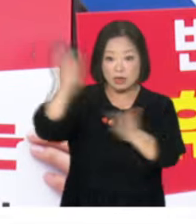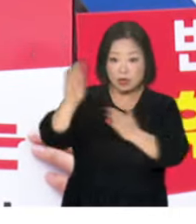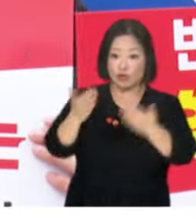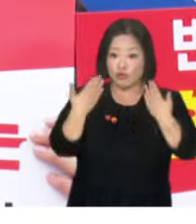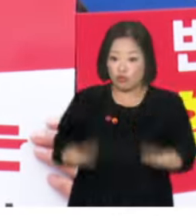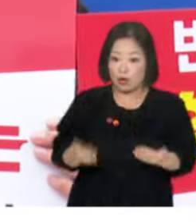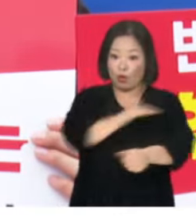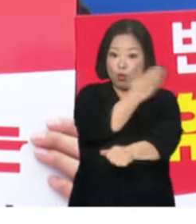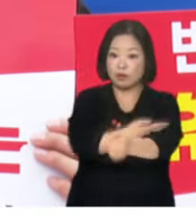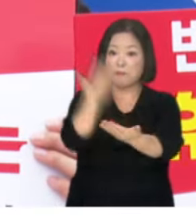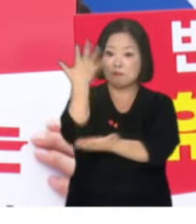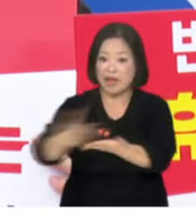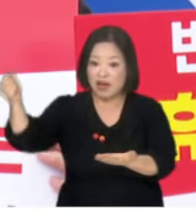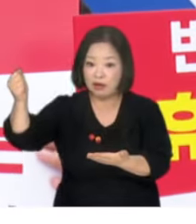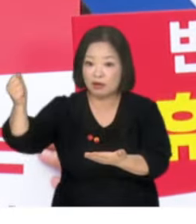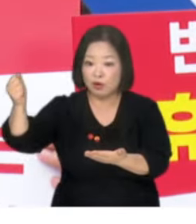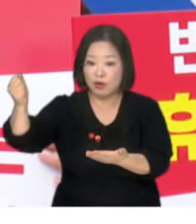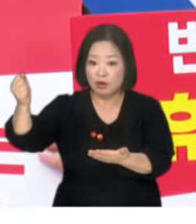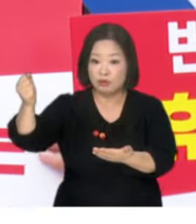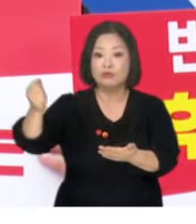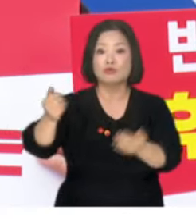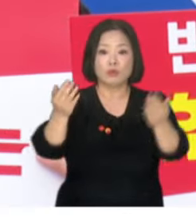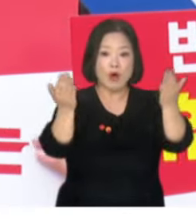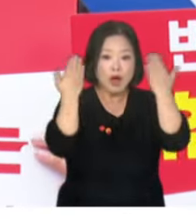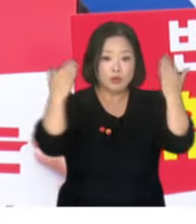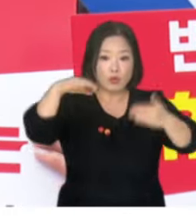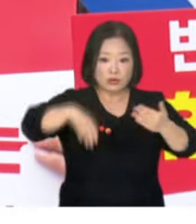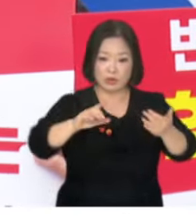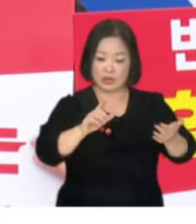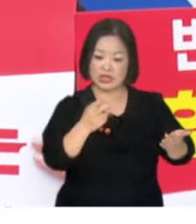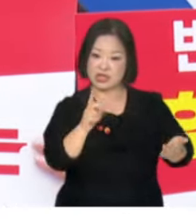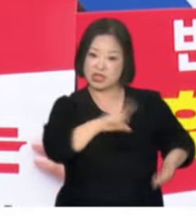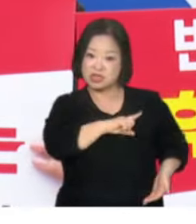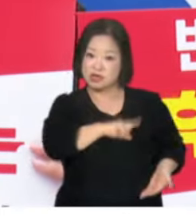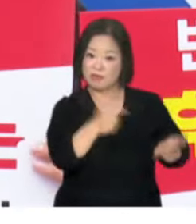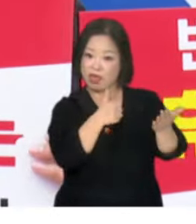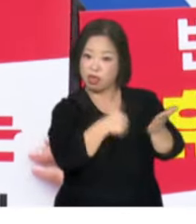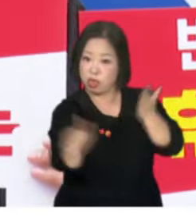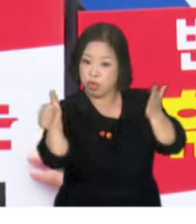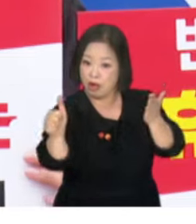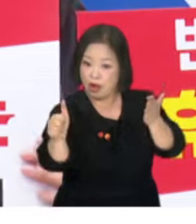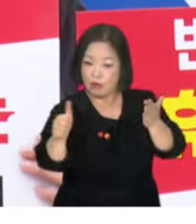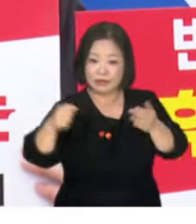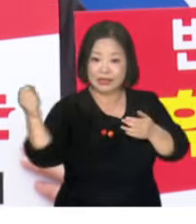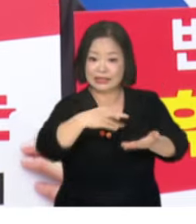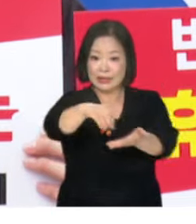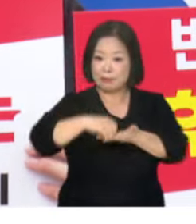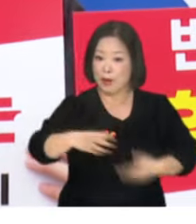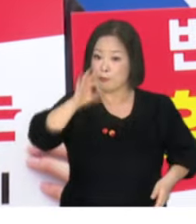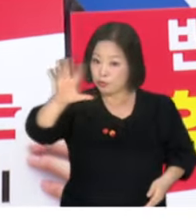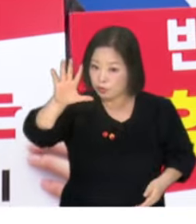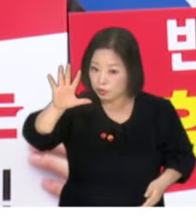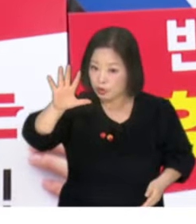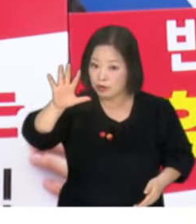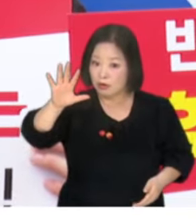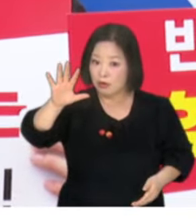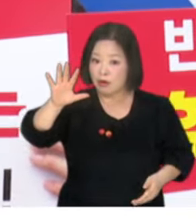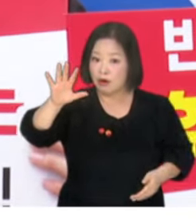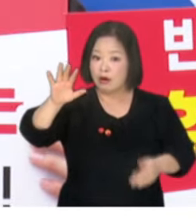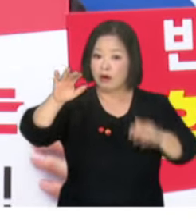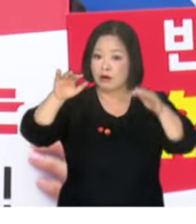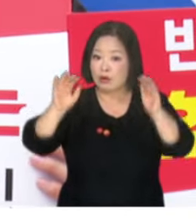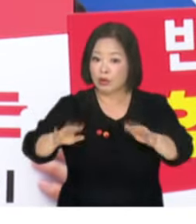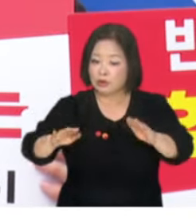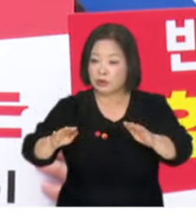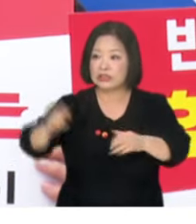뺏기고 제적시킬 거라는 협박을 받고 제적당할 시 재입학도 할 수 없으며 그저 의사